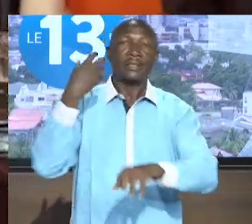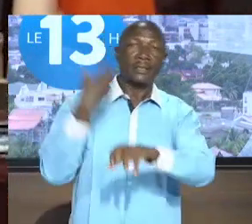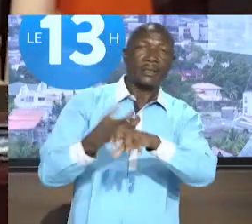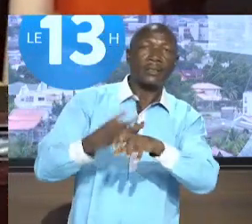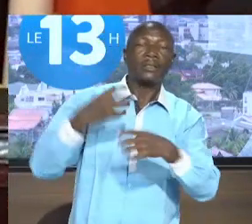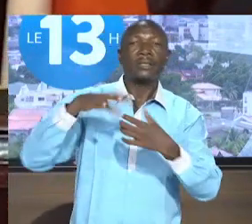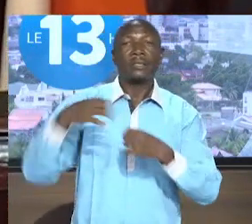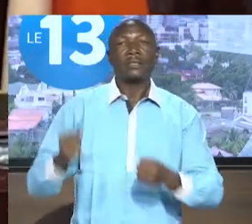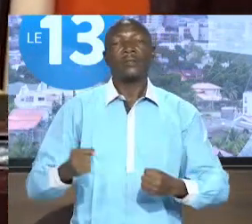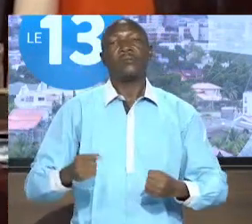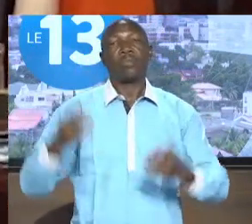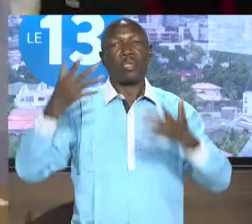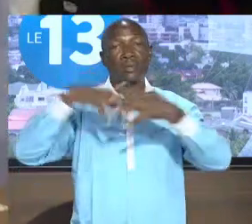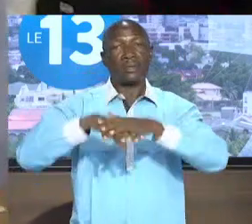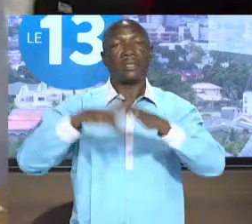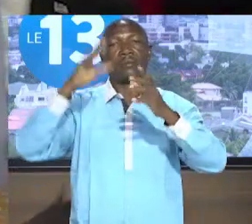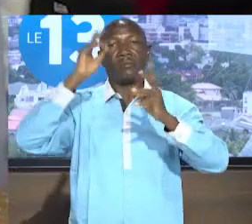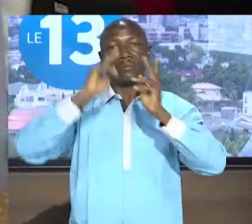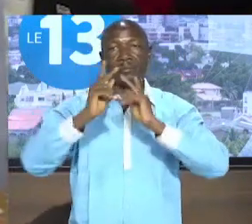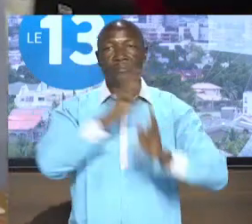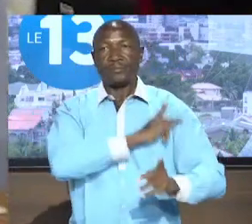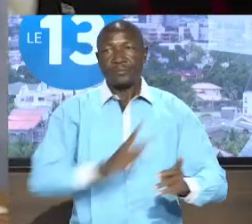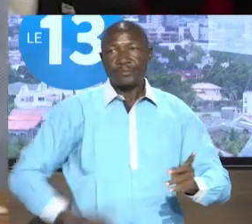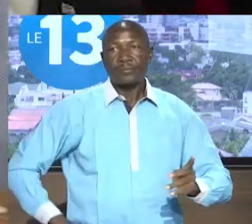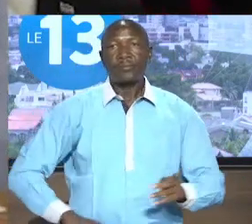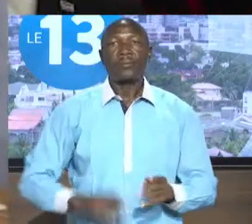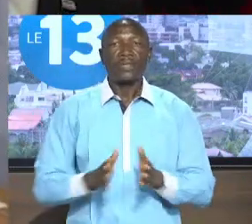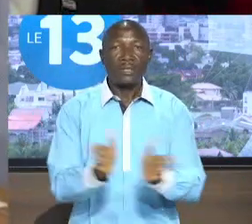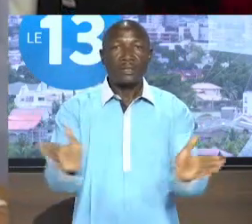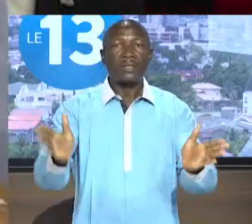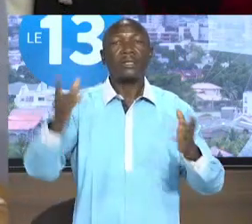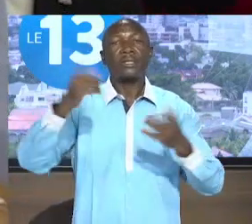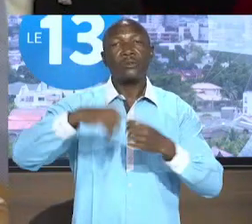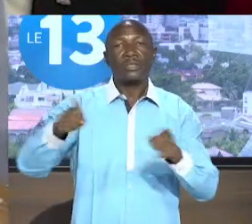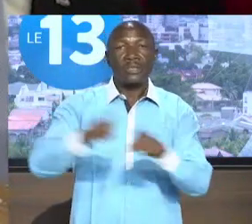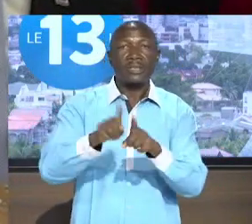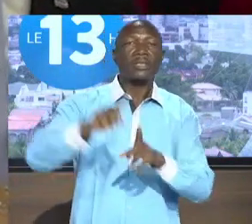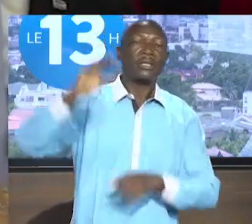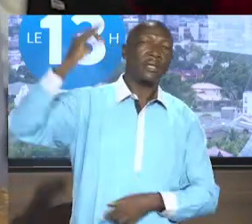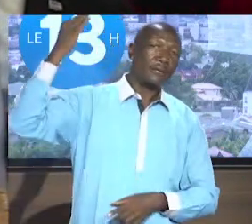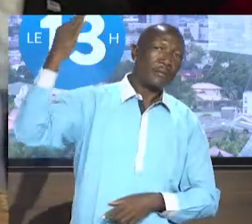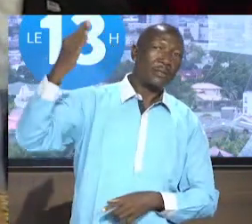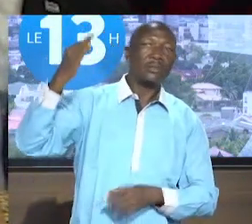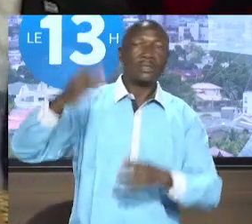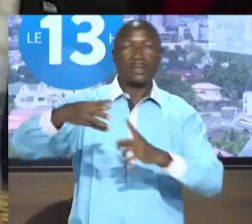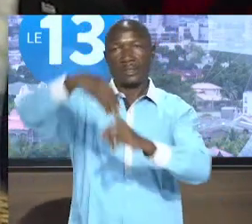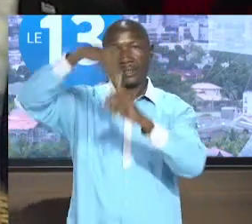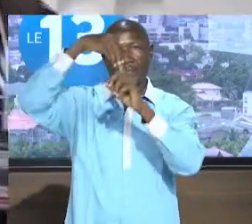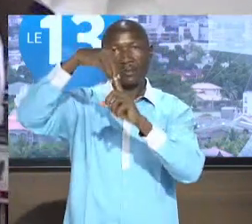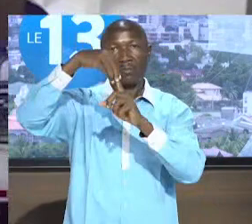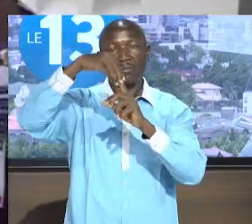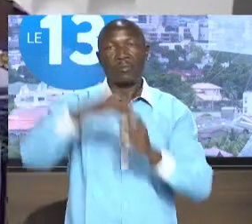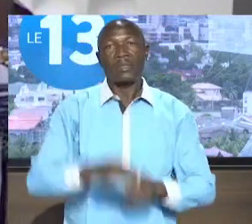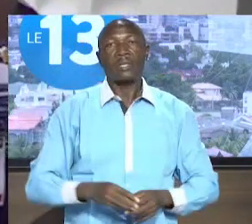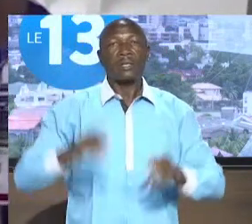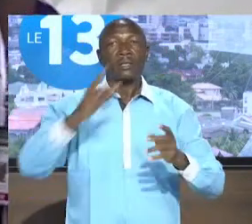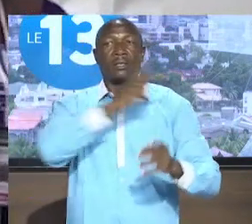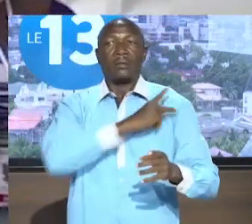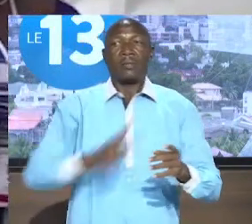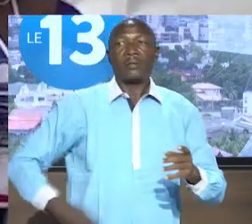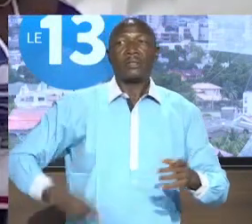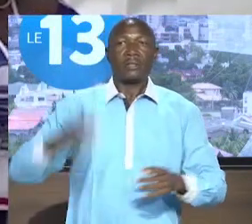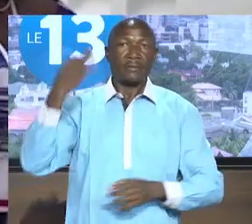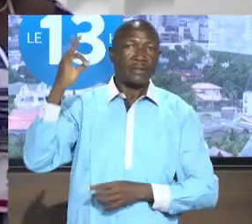coopération interparlementaire en général et ceux de la francophonie en particulier. Le Parlement de la francophonie